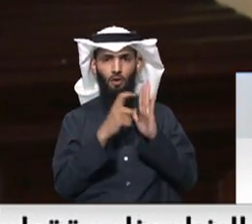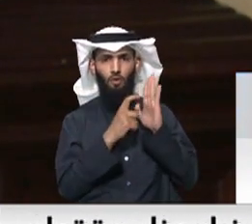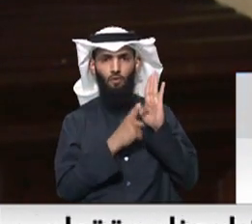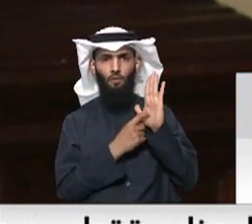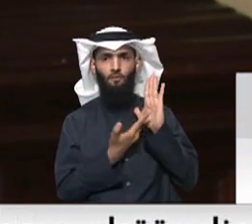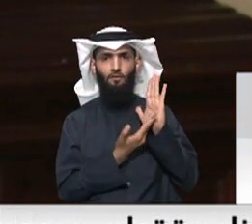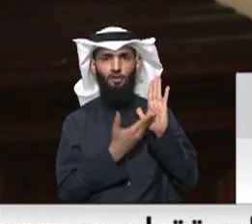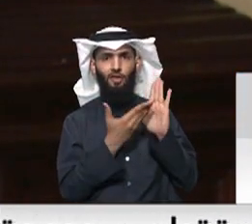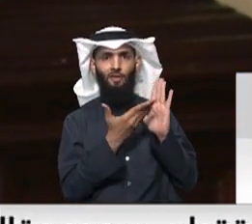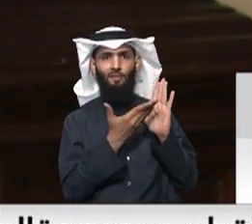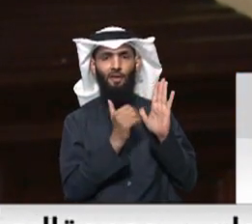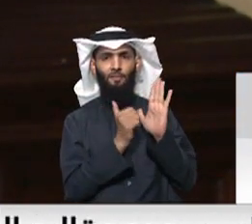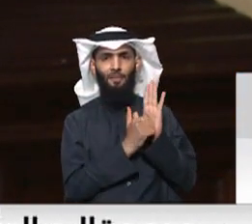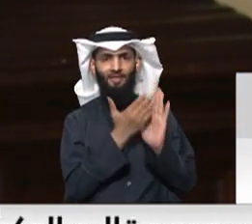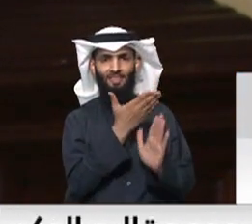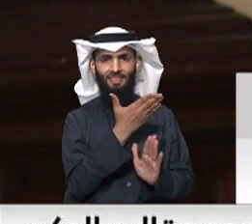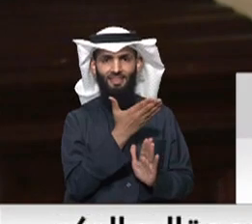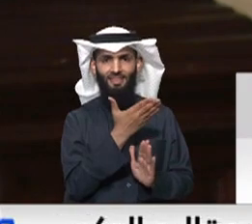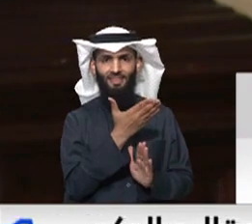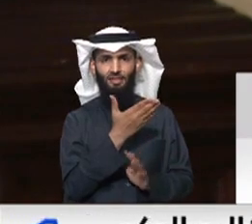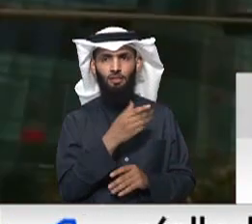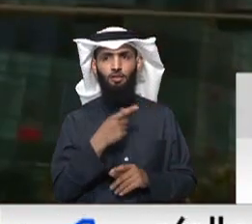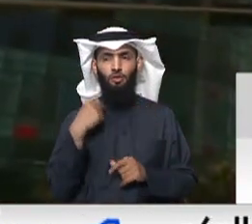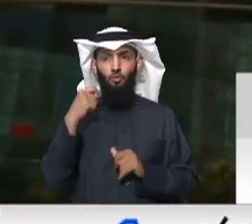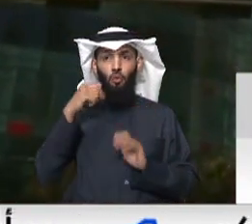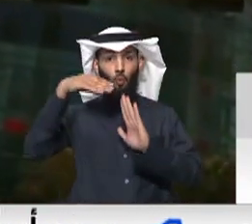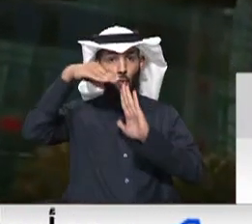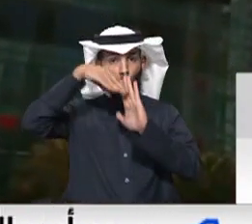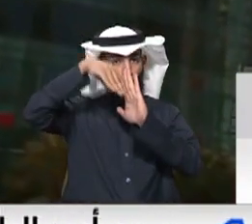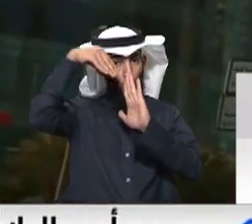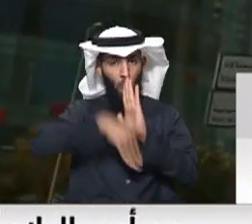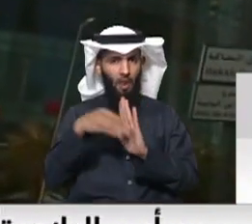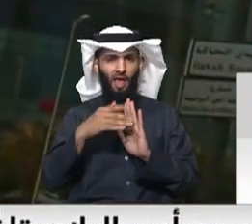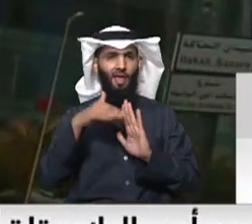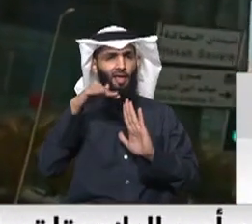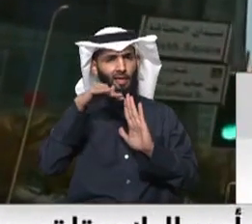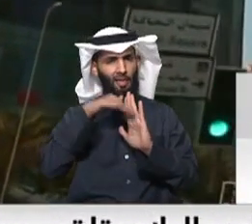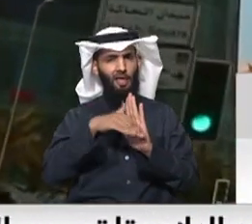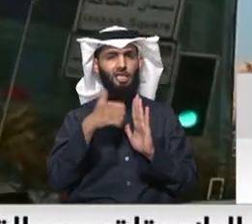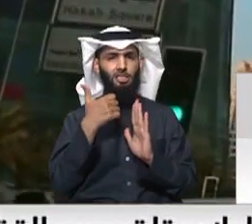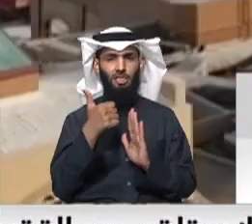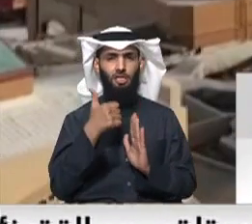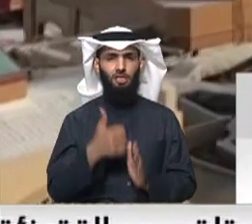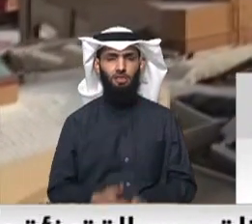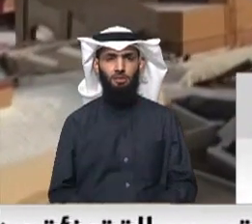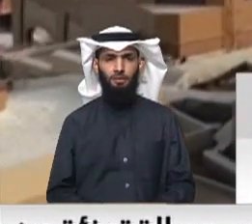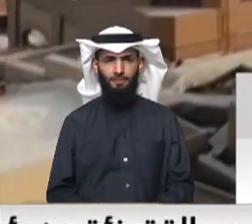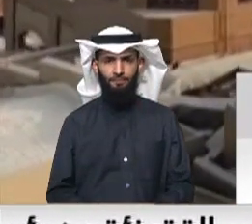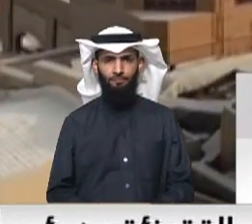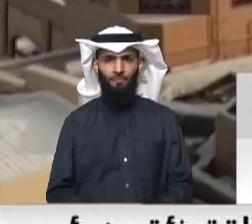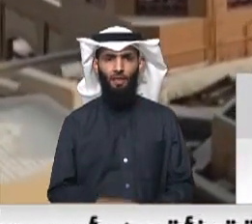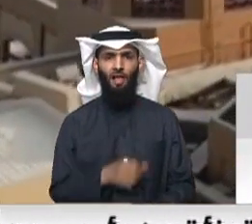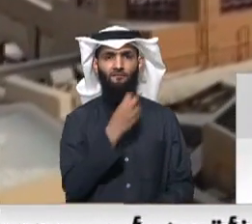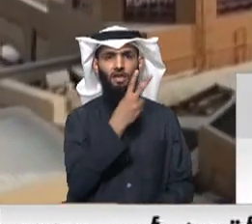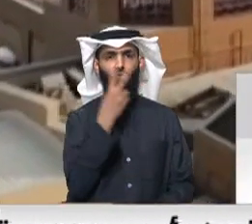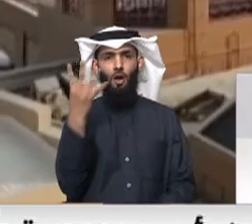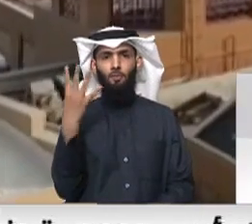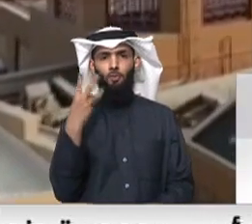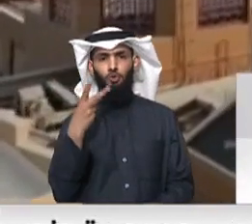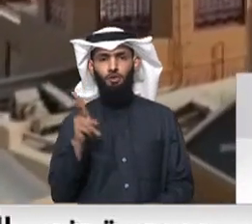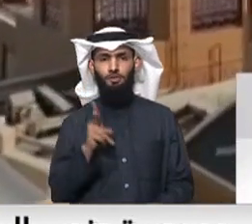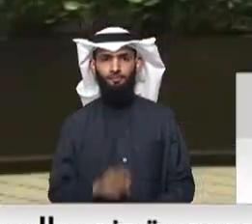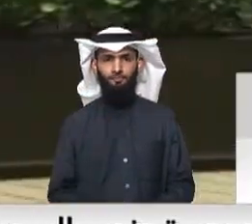متوقع، لكن مو بالانخفاض بالشكل اللي الناس متوقعينه. عوامل تشجع المستثمرين في بداية عام